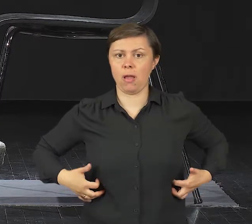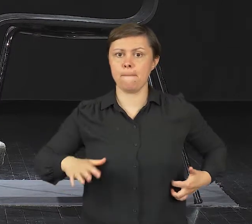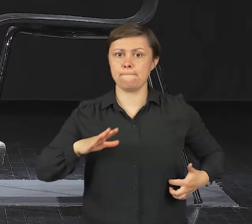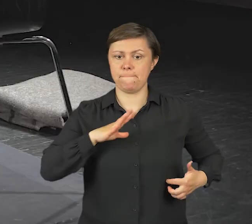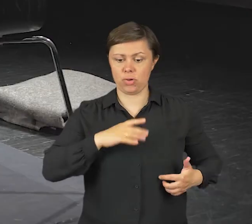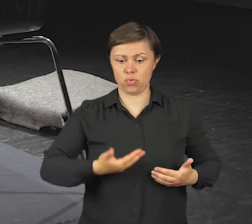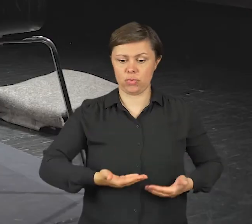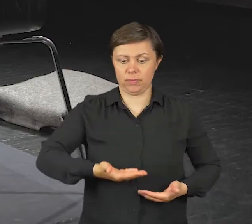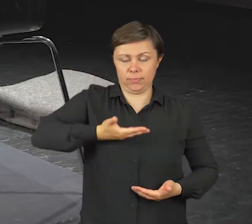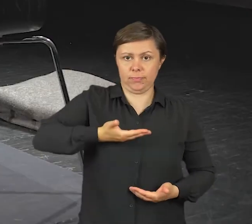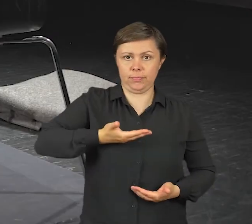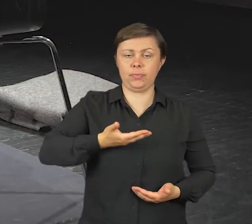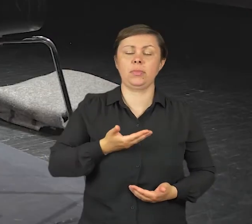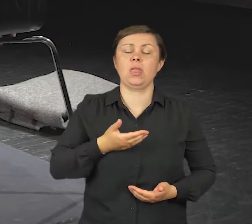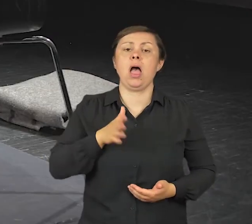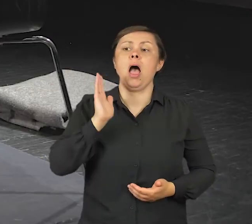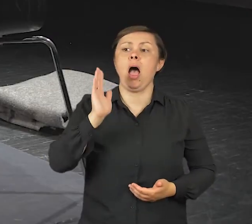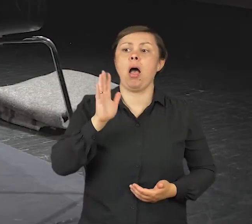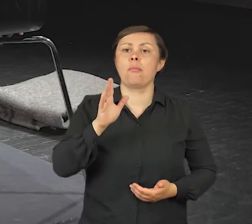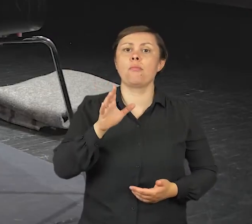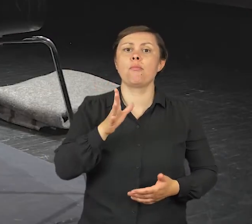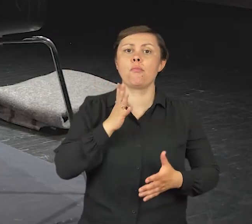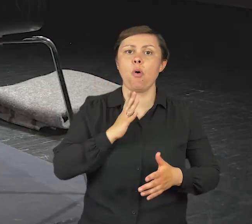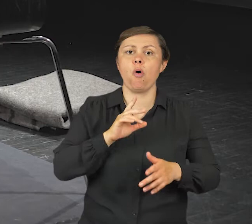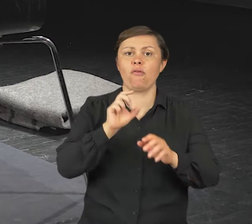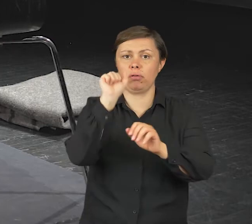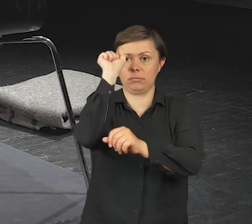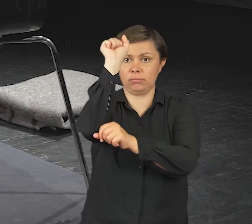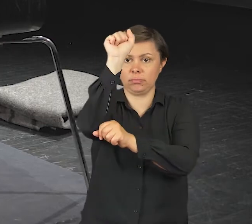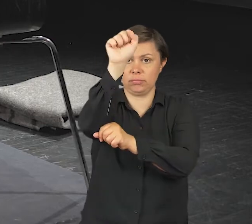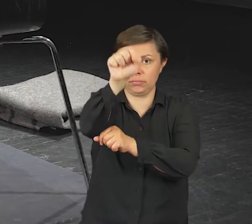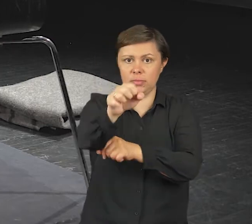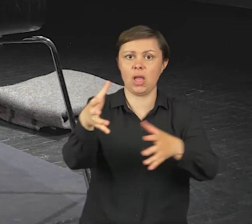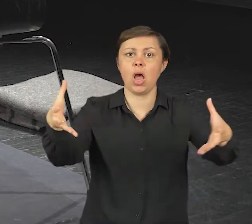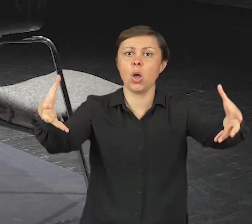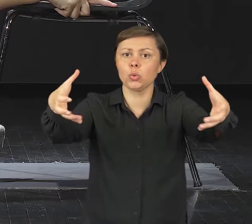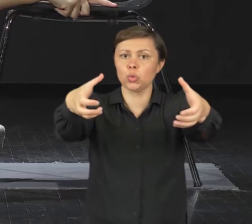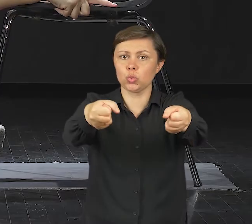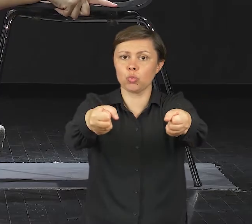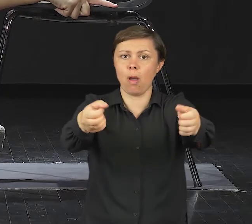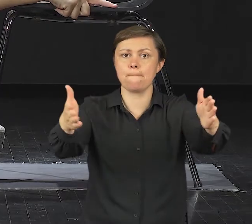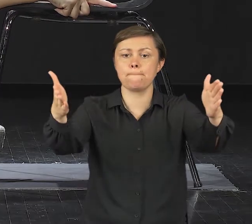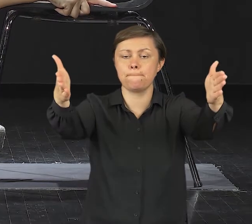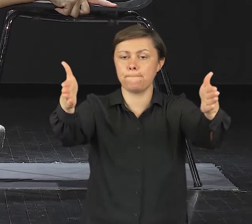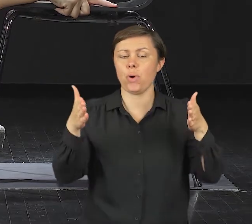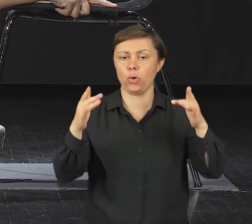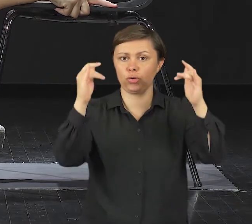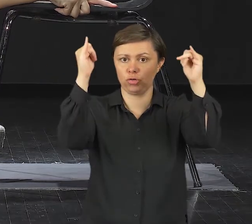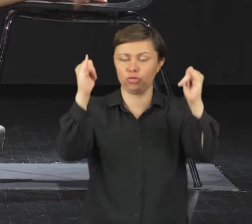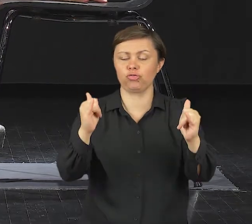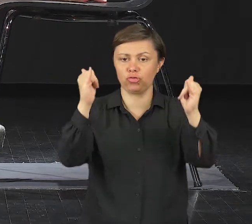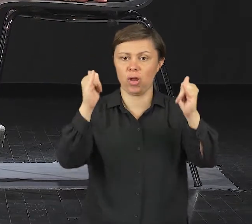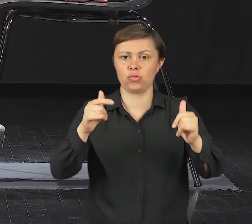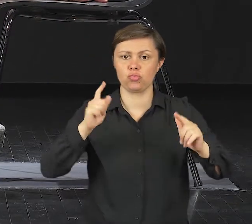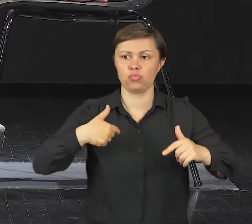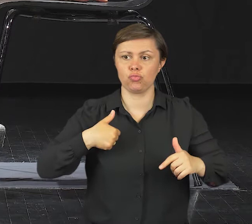nad nim. I powoli przejdziesz do przodu, chwycisz najpierw rękoma boki krzesła, aby wydłużyć boki